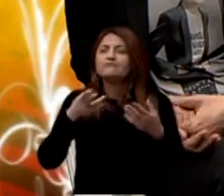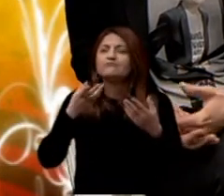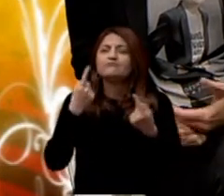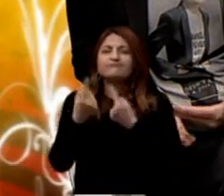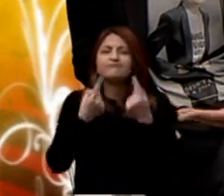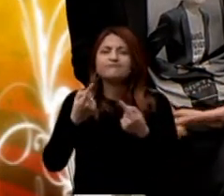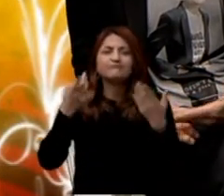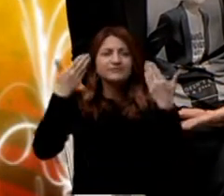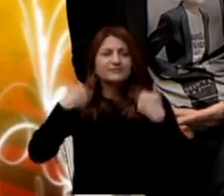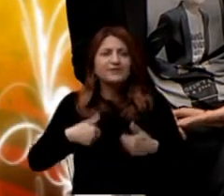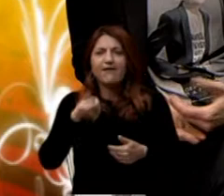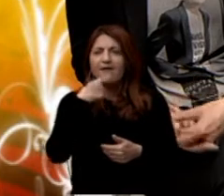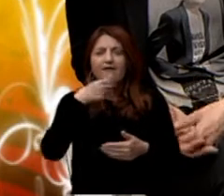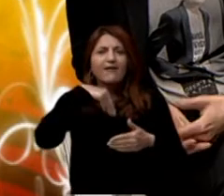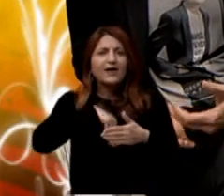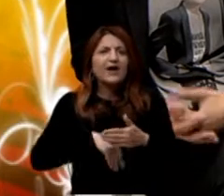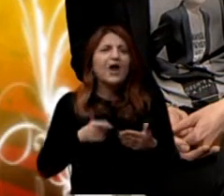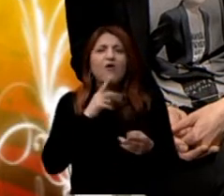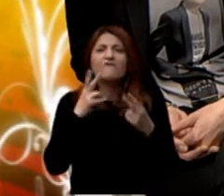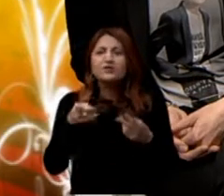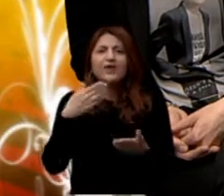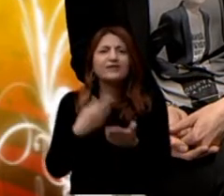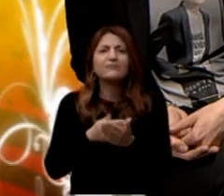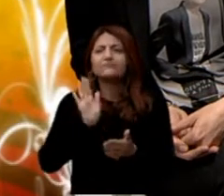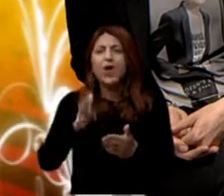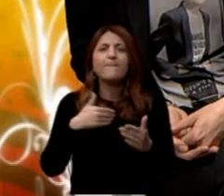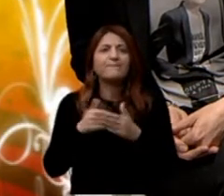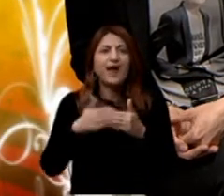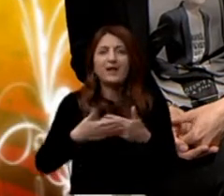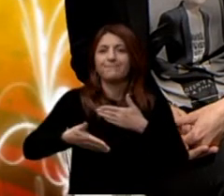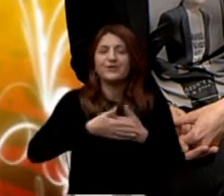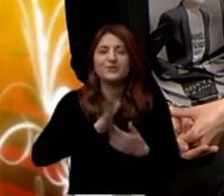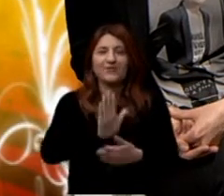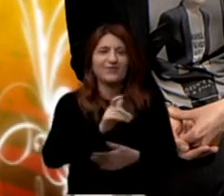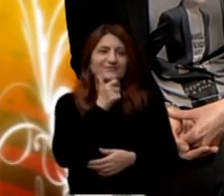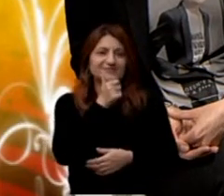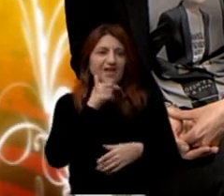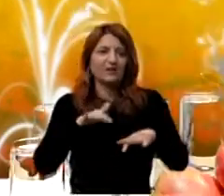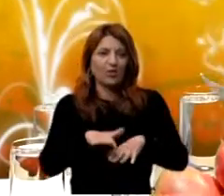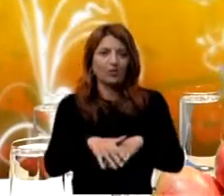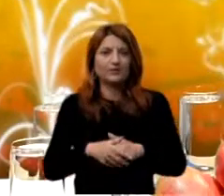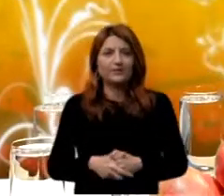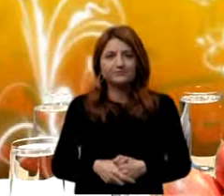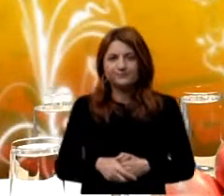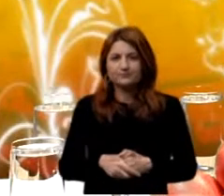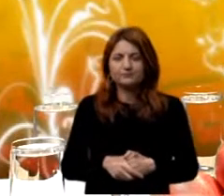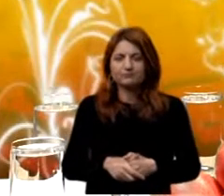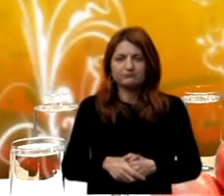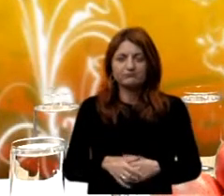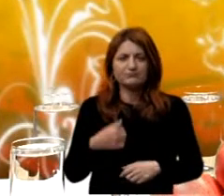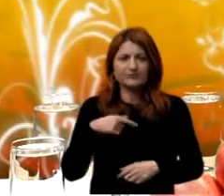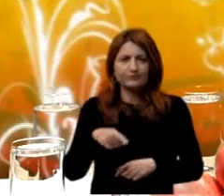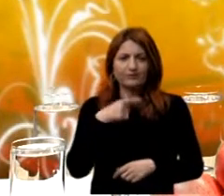statusa, dakle, kao jedan temeljni dio prakse pristupanja tim ljudima. To bih ja čak rekla primarius